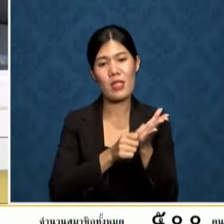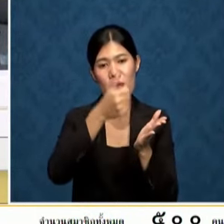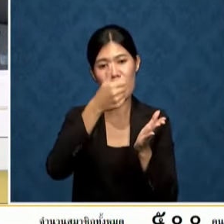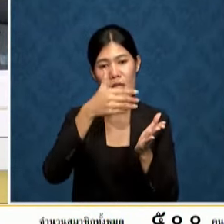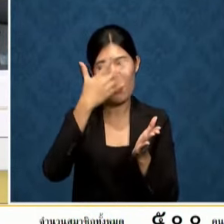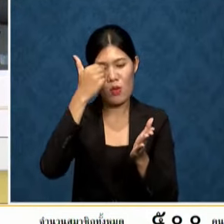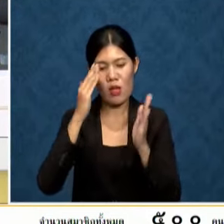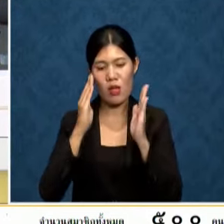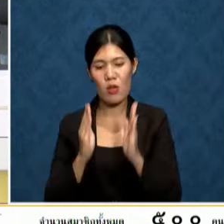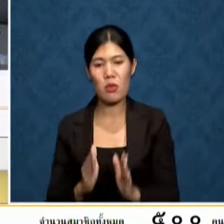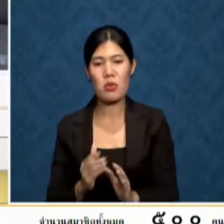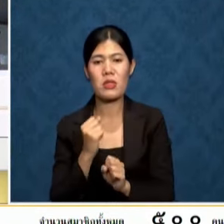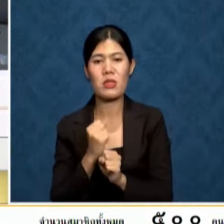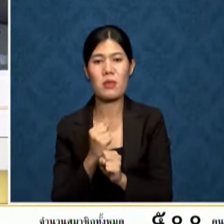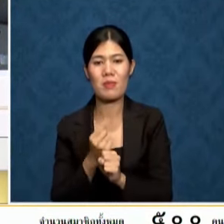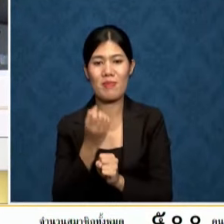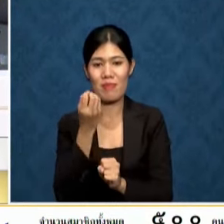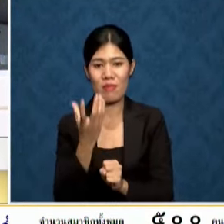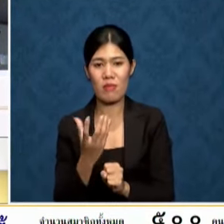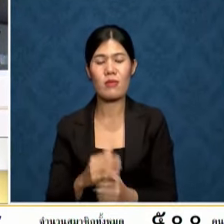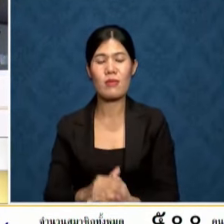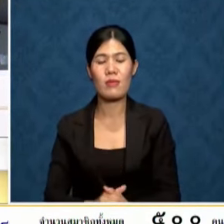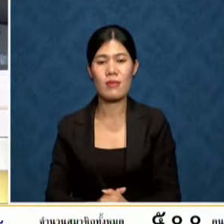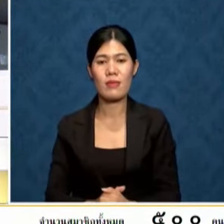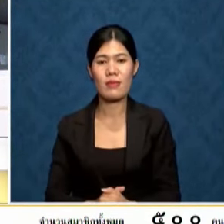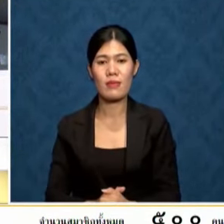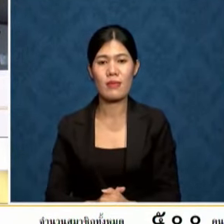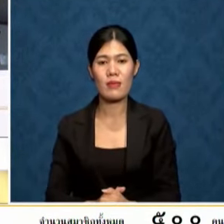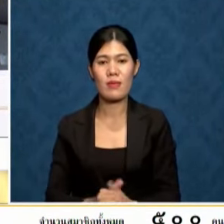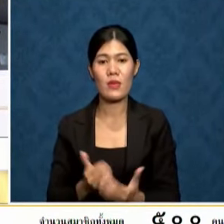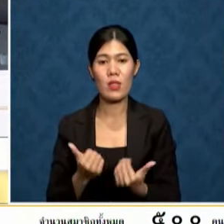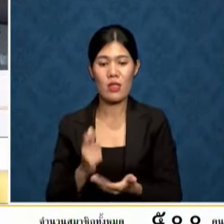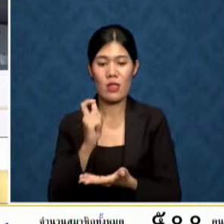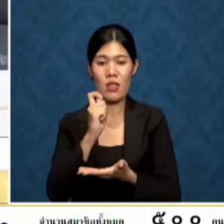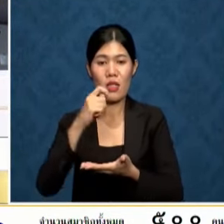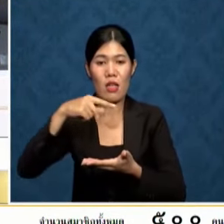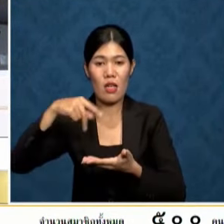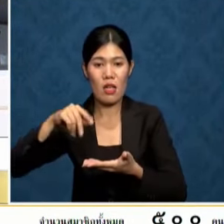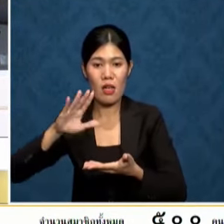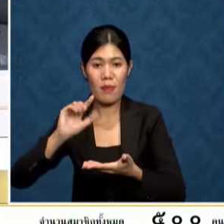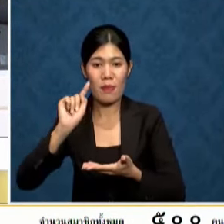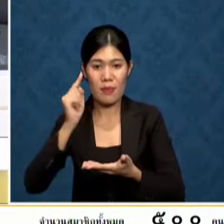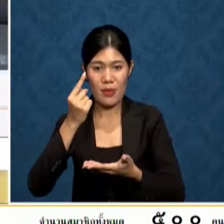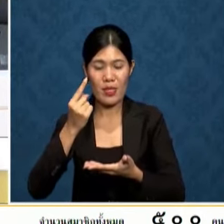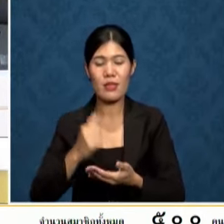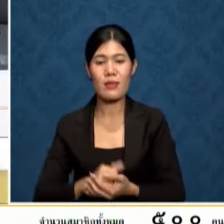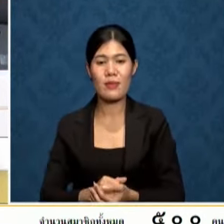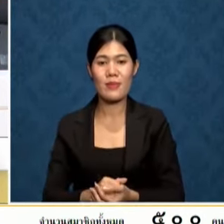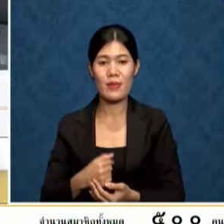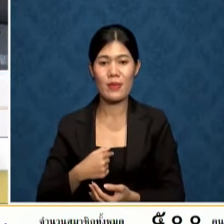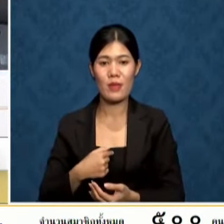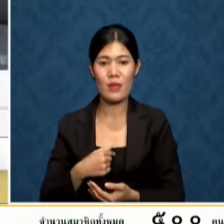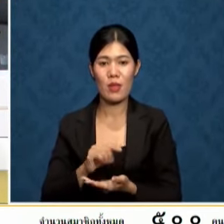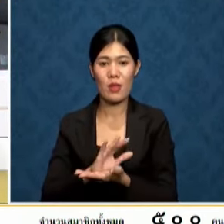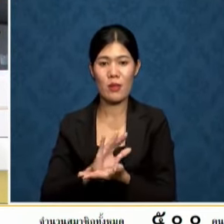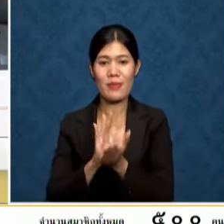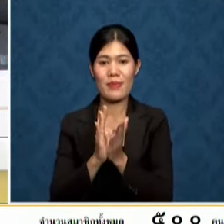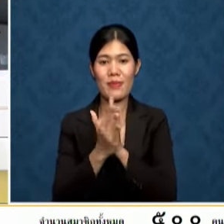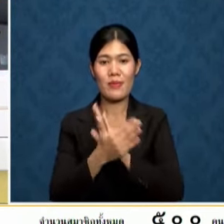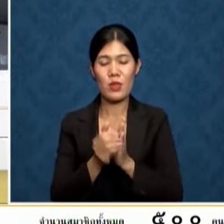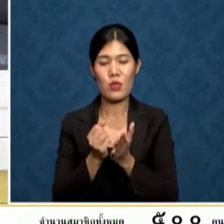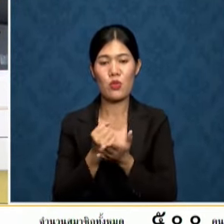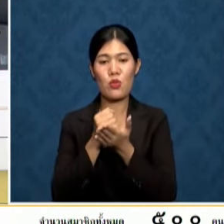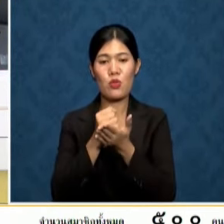กำลังคนในภาครัฐจำนวนมากแต่ด้วยกลไกของแอปพลิเคชันใหม่นะครับจะสามารถทำให้เราเนี่ยให้